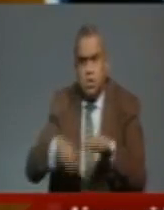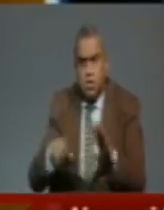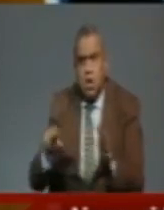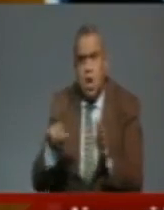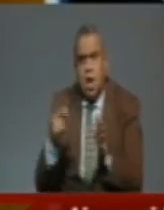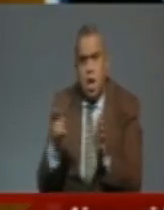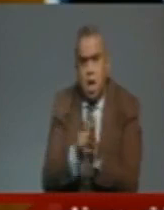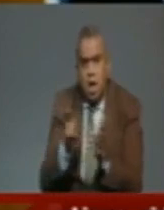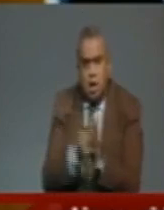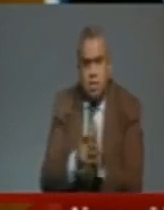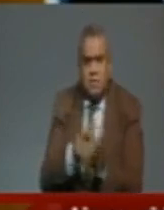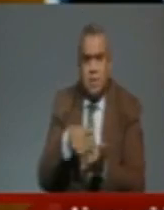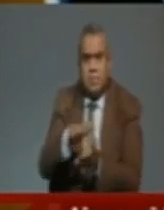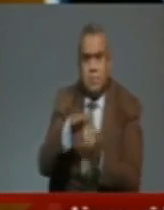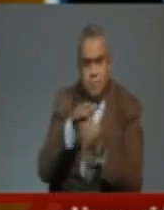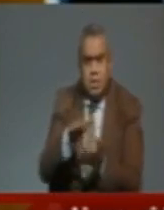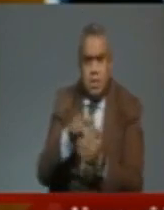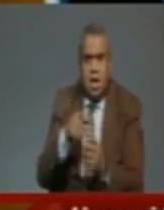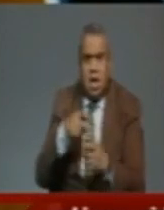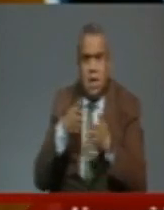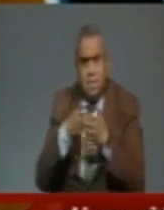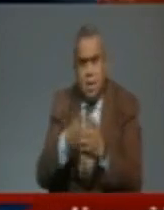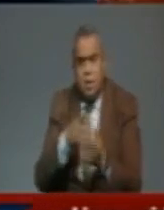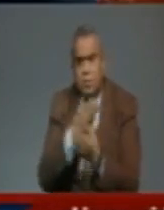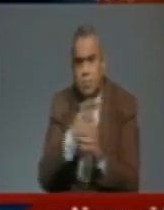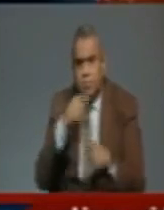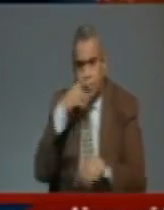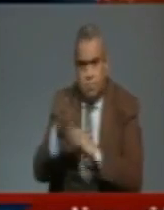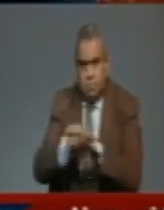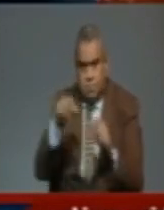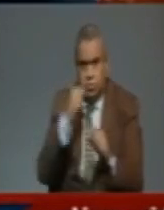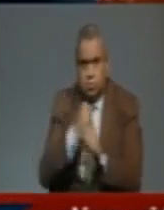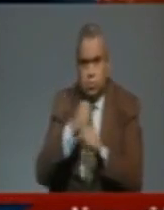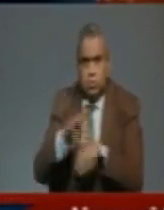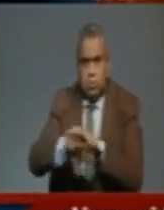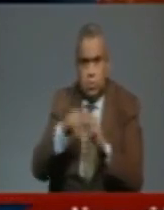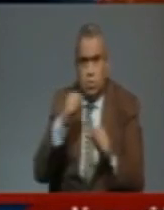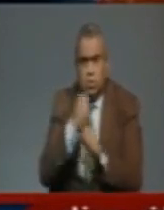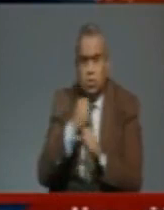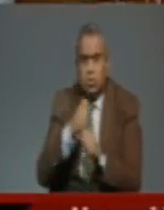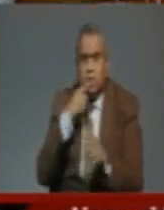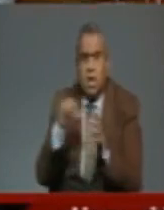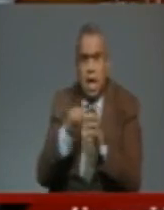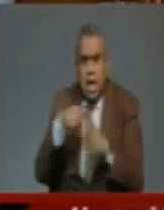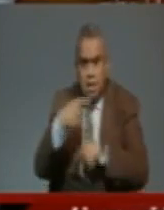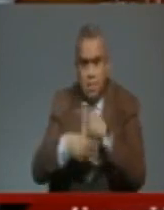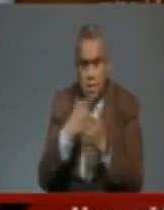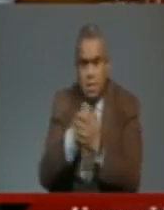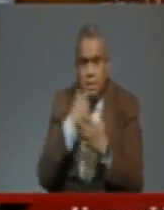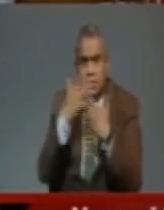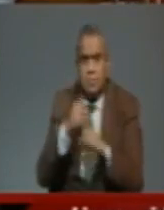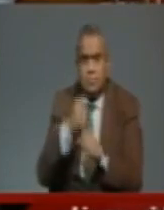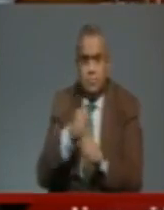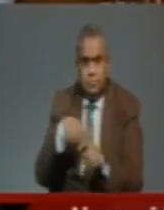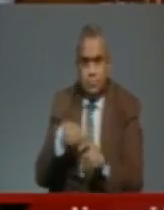او بضائع عامه وخلصانه 100% وجاهزه للشغل دلوقتي، وفي مشغلين عالميين بنتعاقد معاهم، وفي